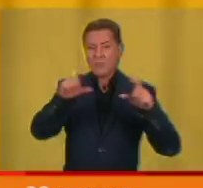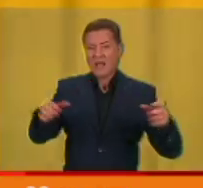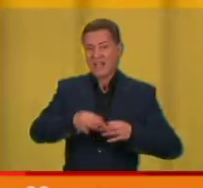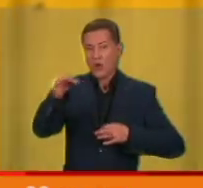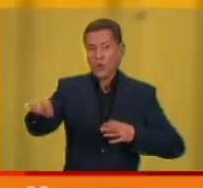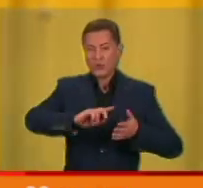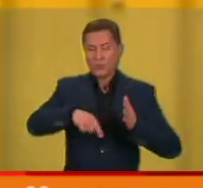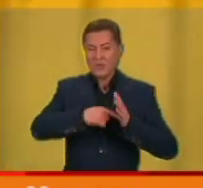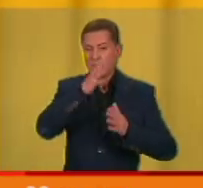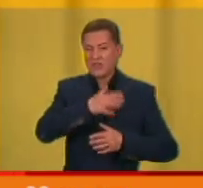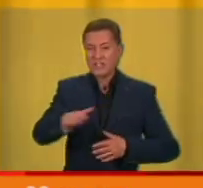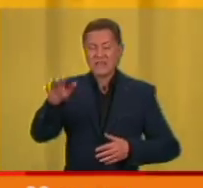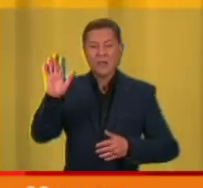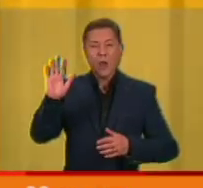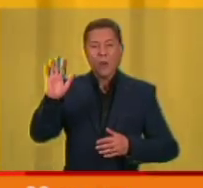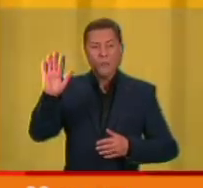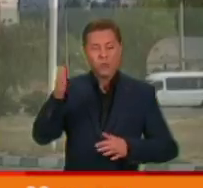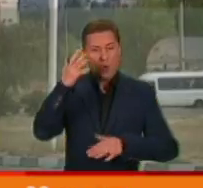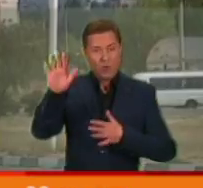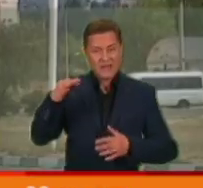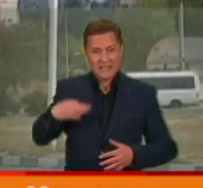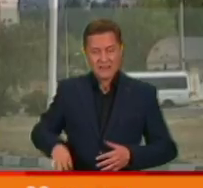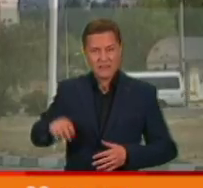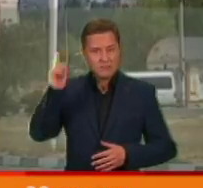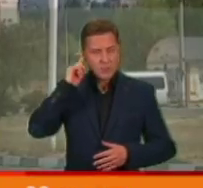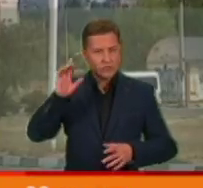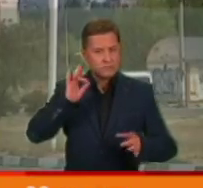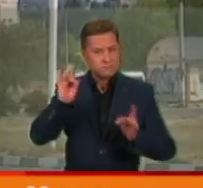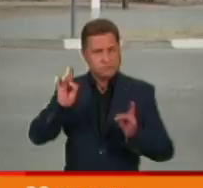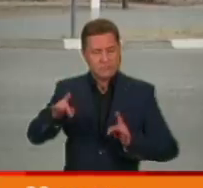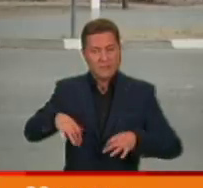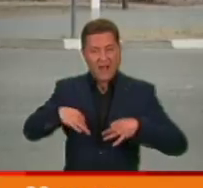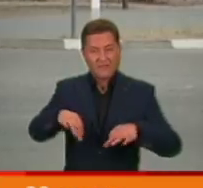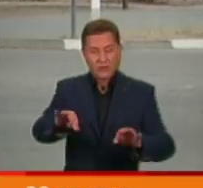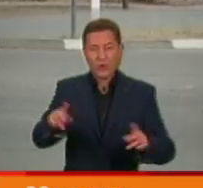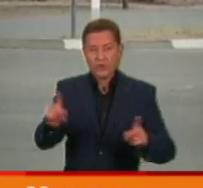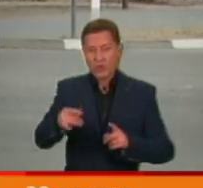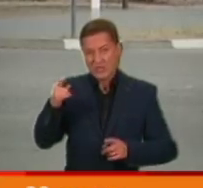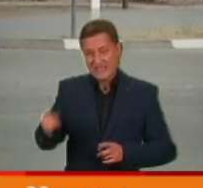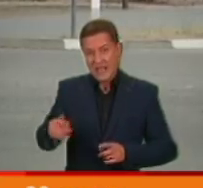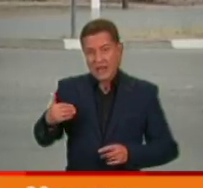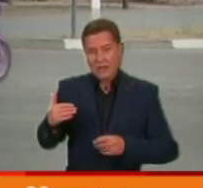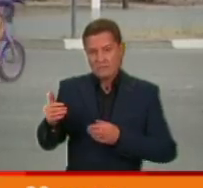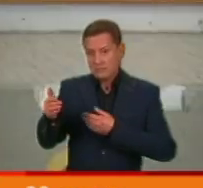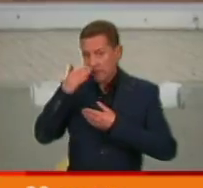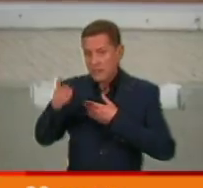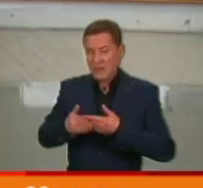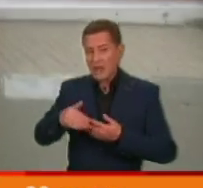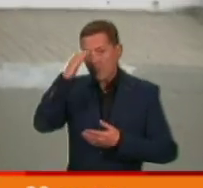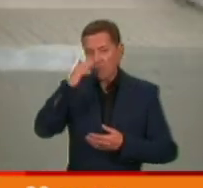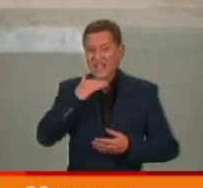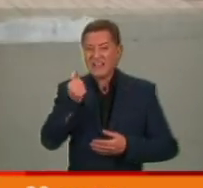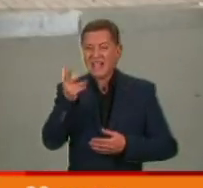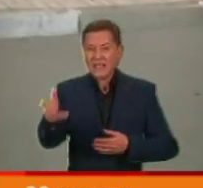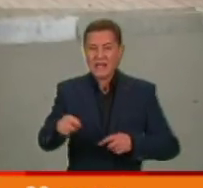Під час прогулянки з сином він почув, як позаду загуркотів двигун авто, що стояло неподалік. Батько, який був на кілька